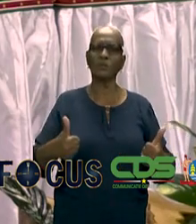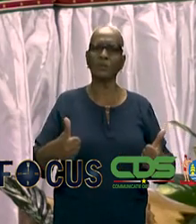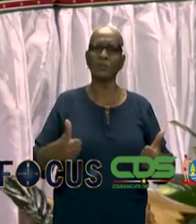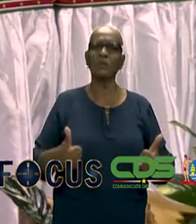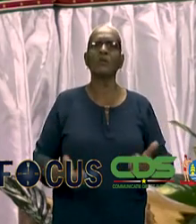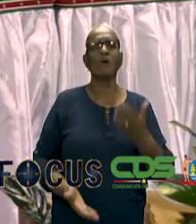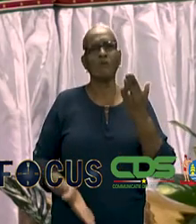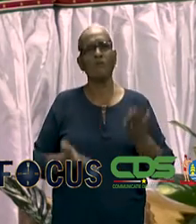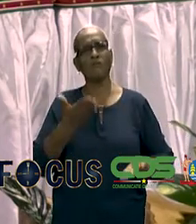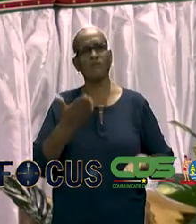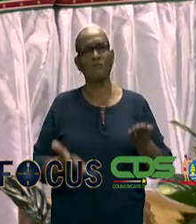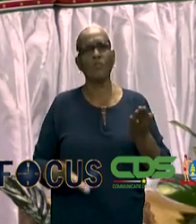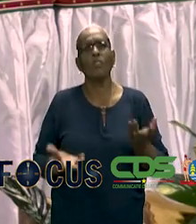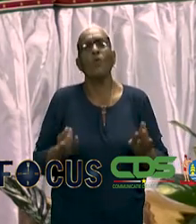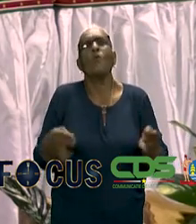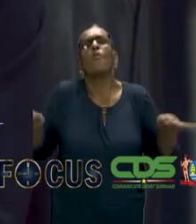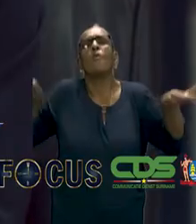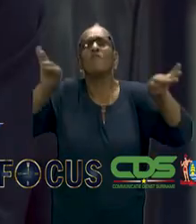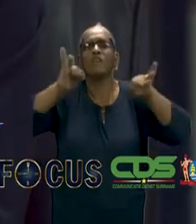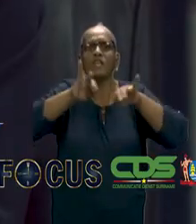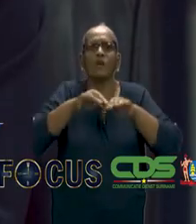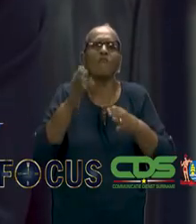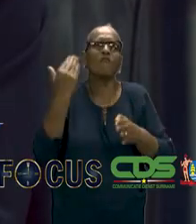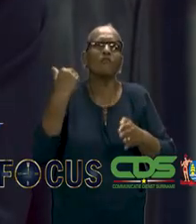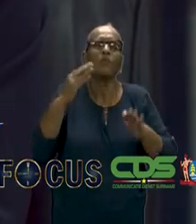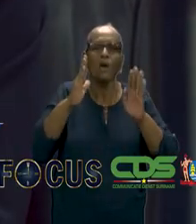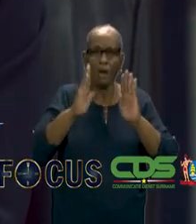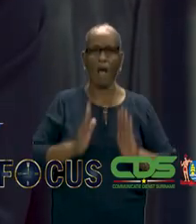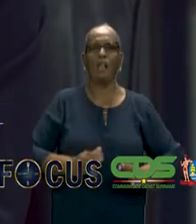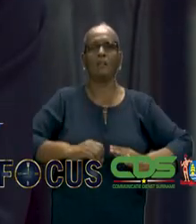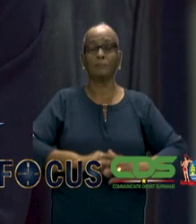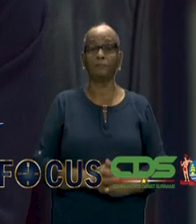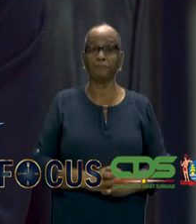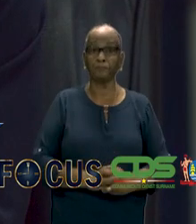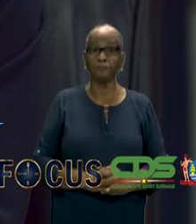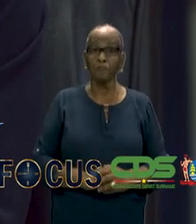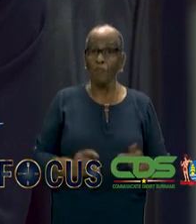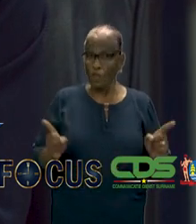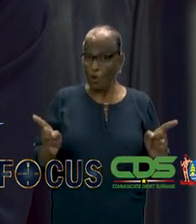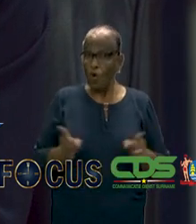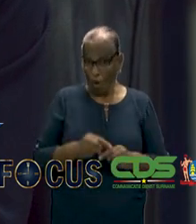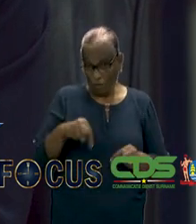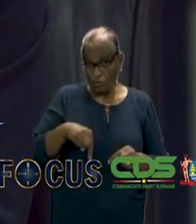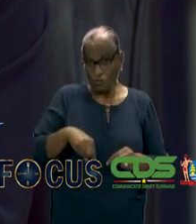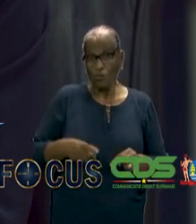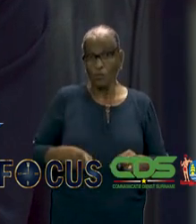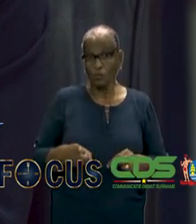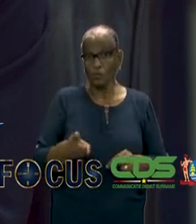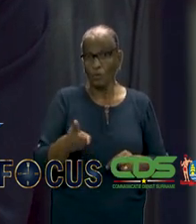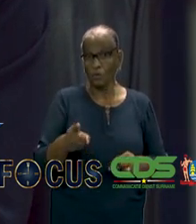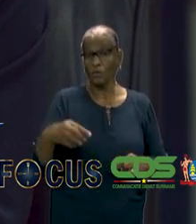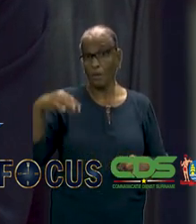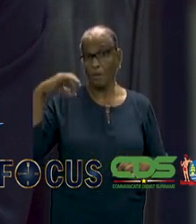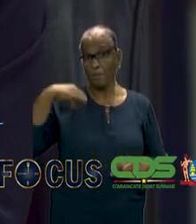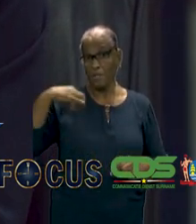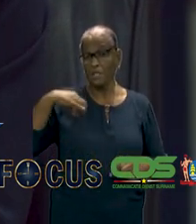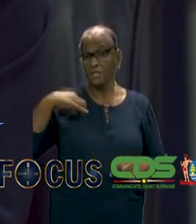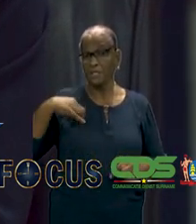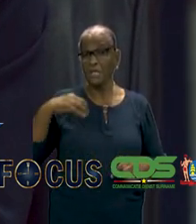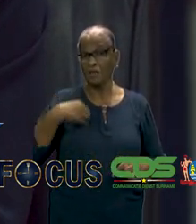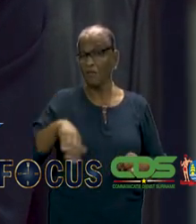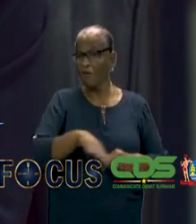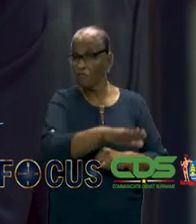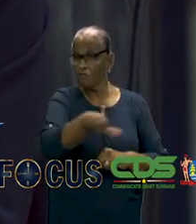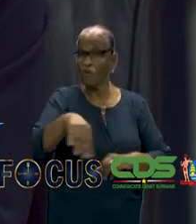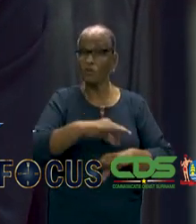evaluatie willen gaan doen van overeenkomsten die reeds bestaan. Op korte termijn, al donderdag, starten wij vanuit het ministerie van Volksgezondheid